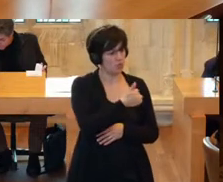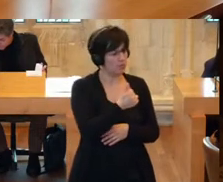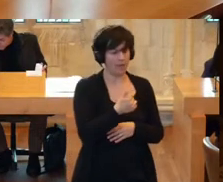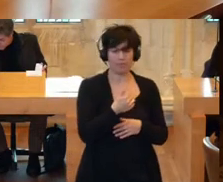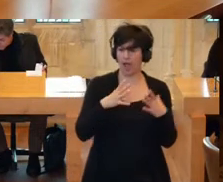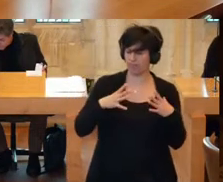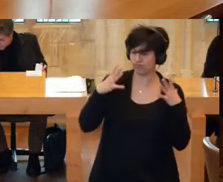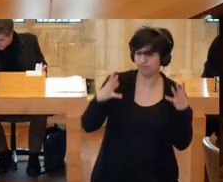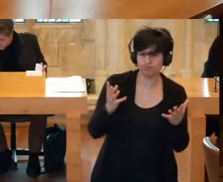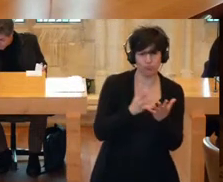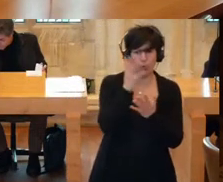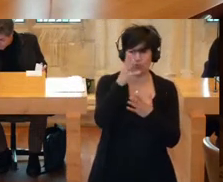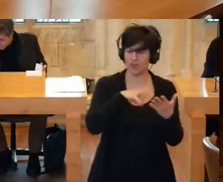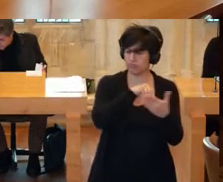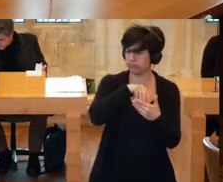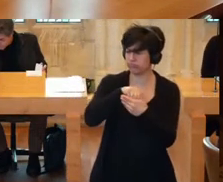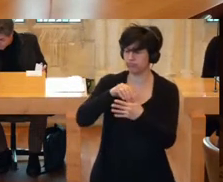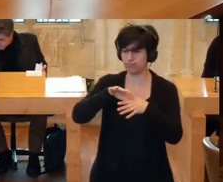beaucoup.